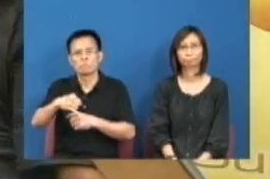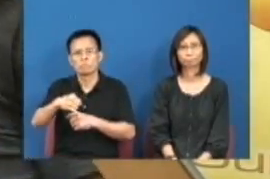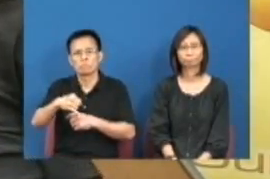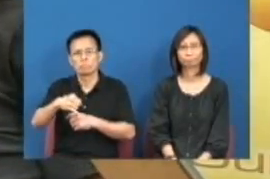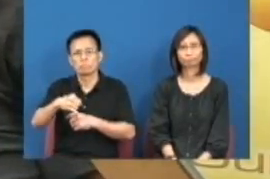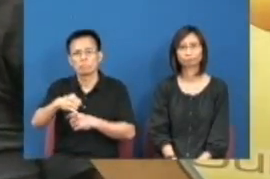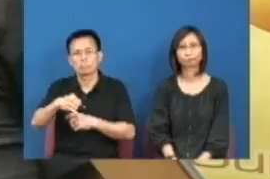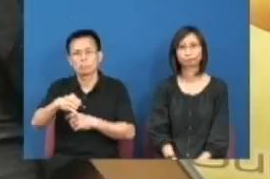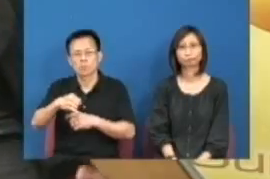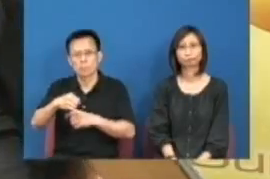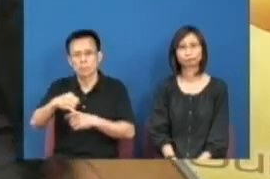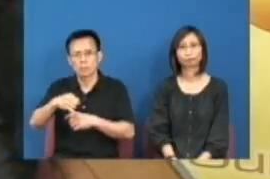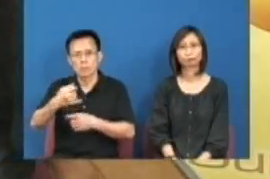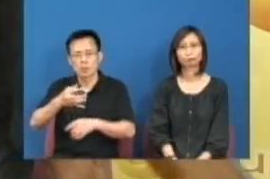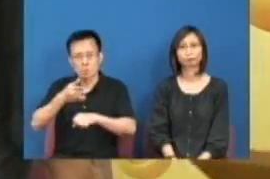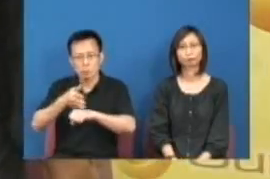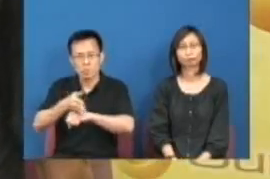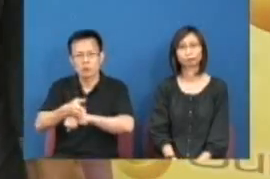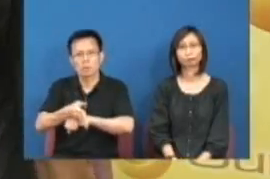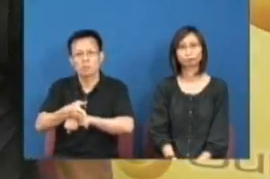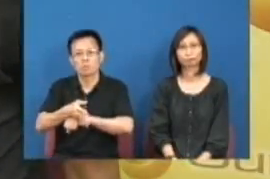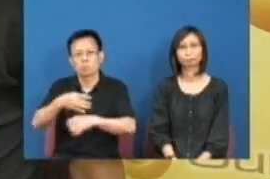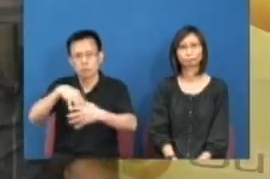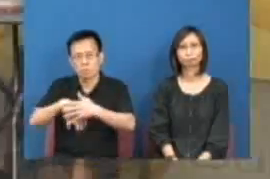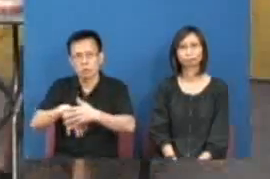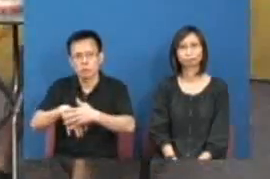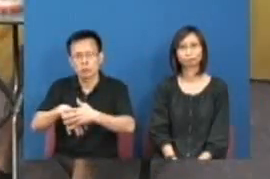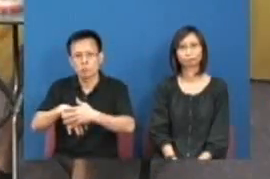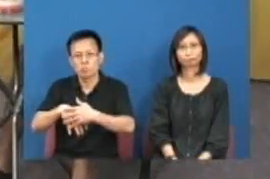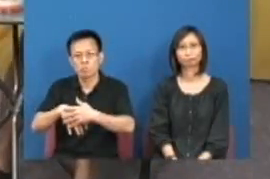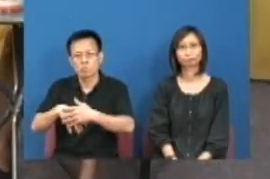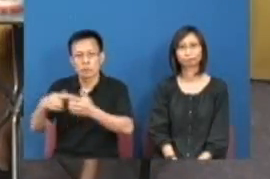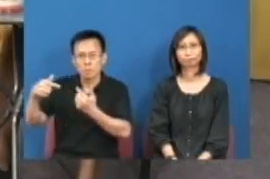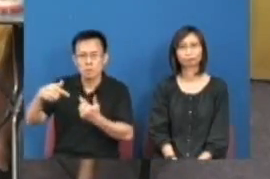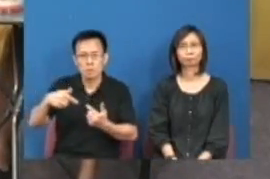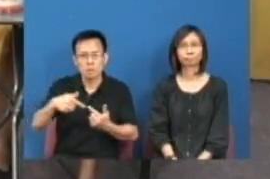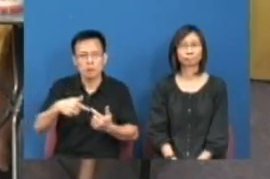在個社會階梯的流動上面向上行的話，那